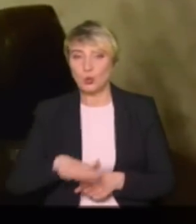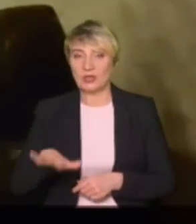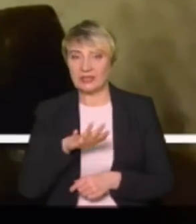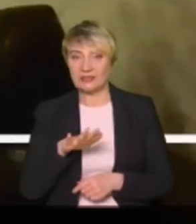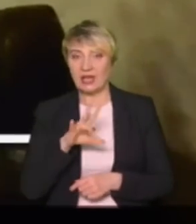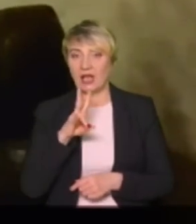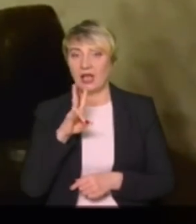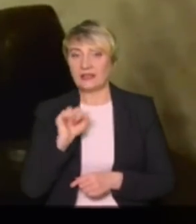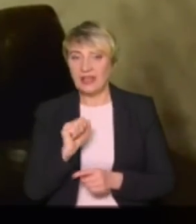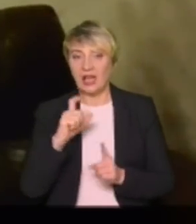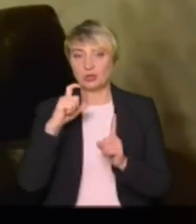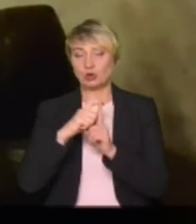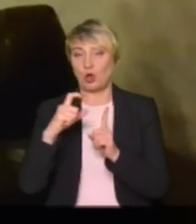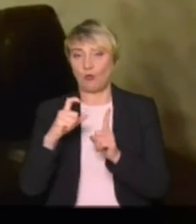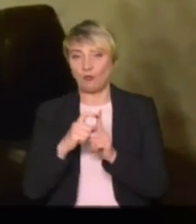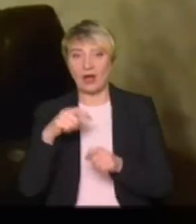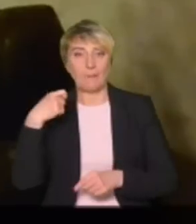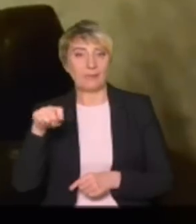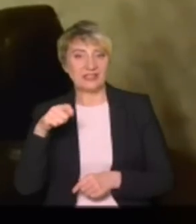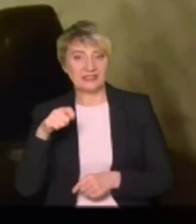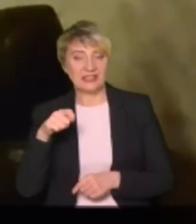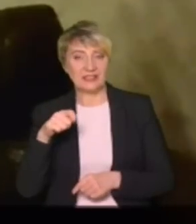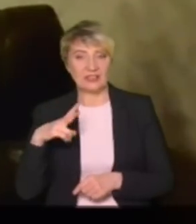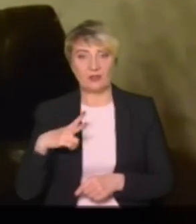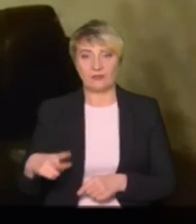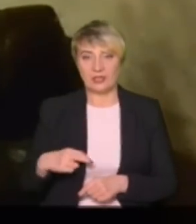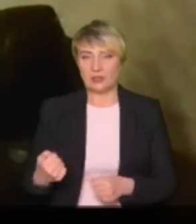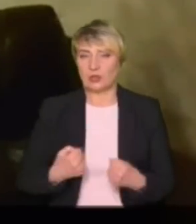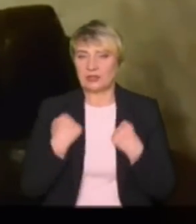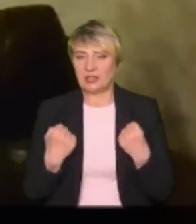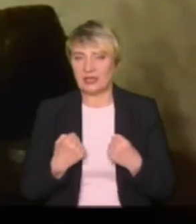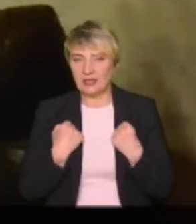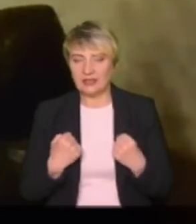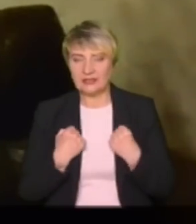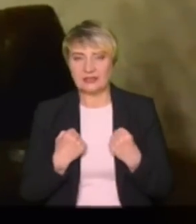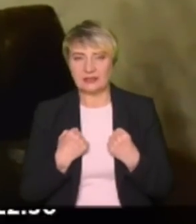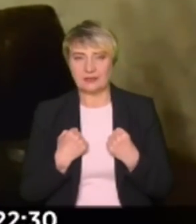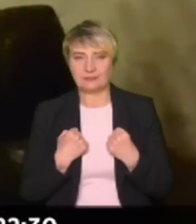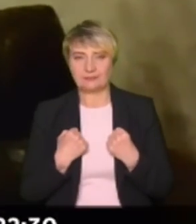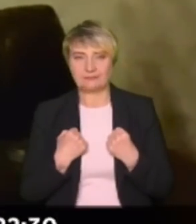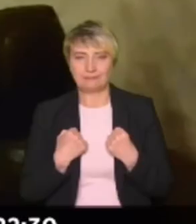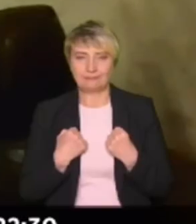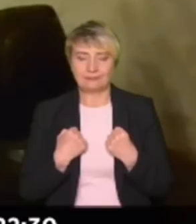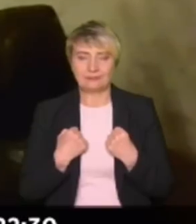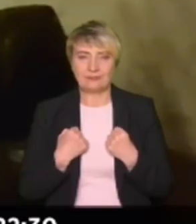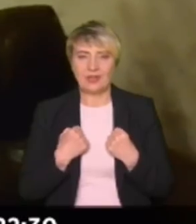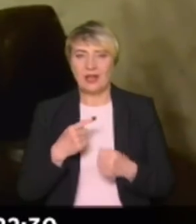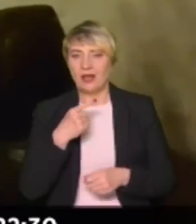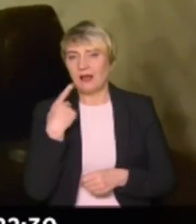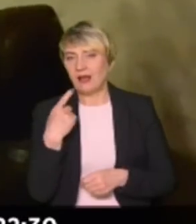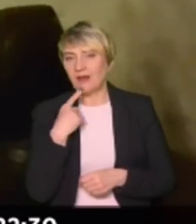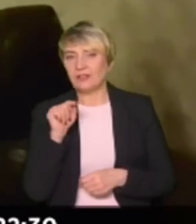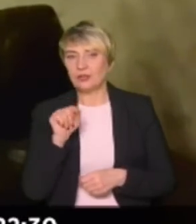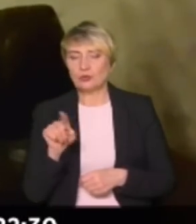словах президент Франции старается иногда улавливать какую-то конъюнктуру и говорить вот то, что